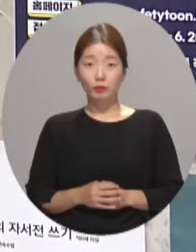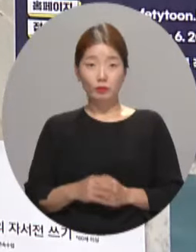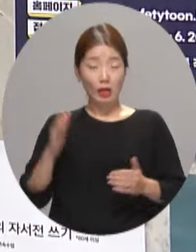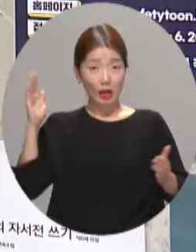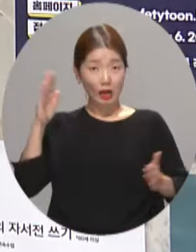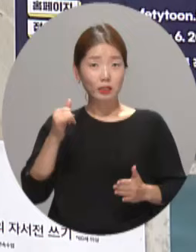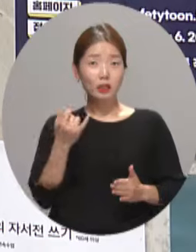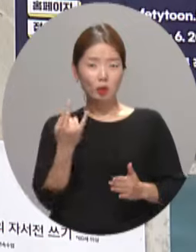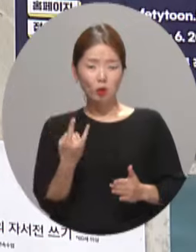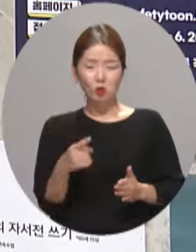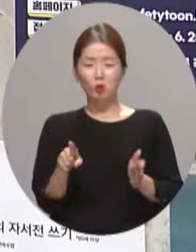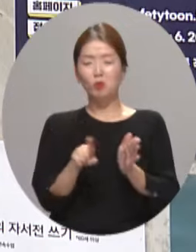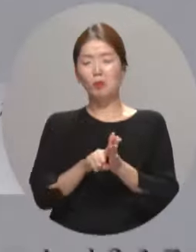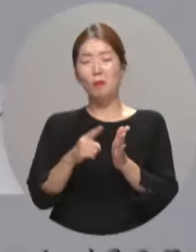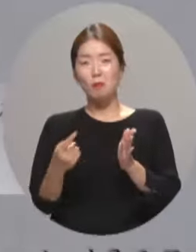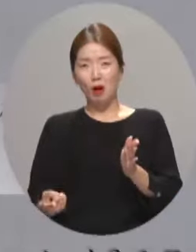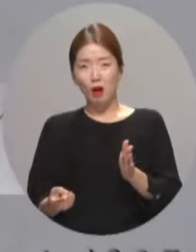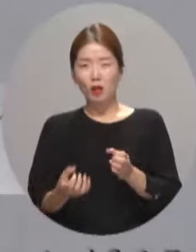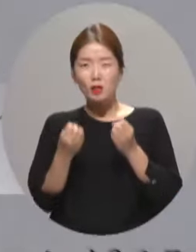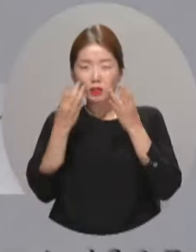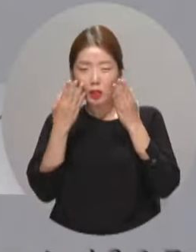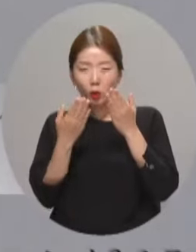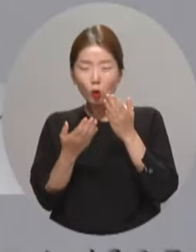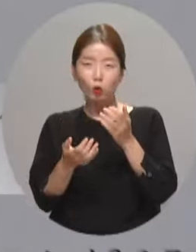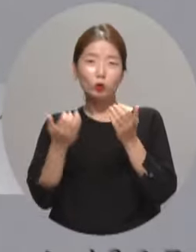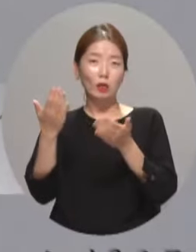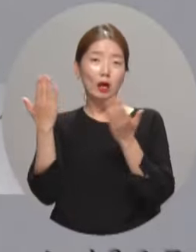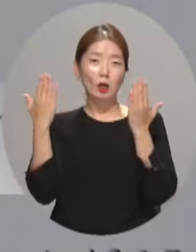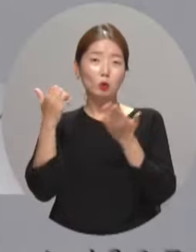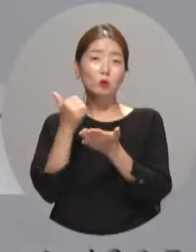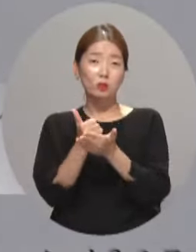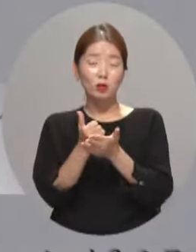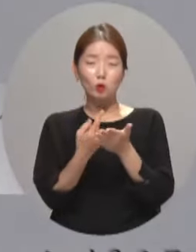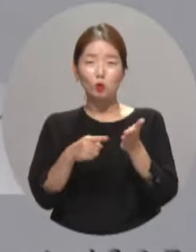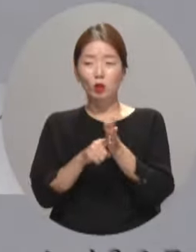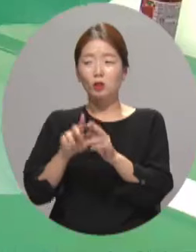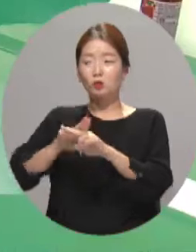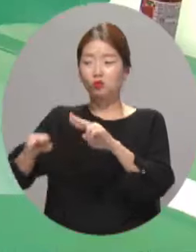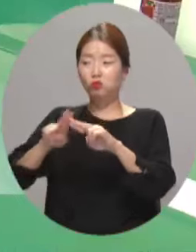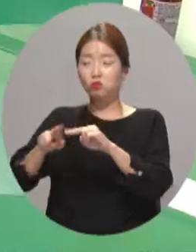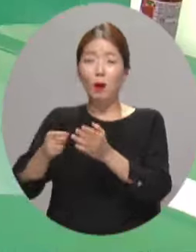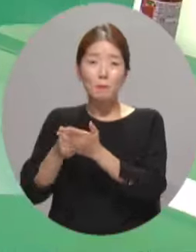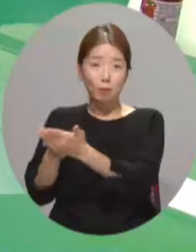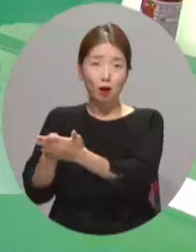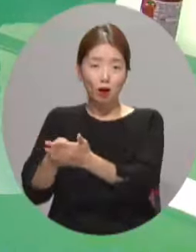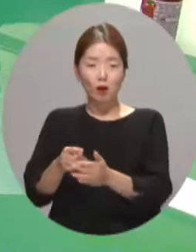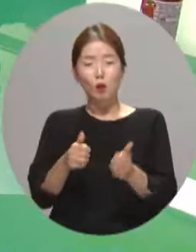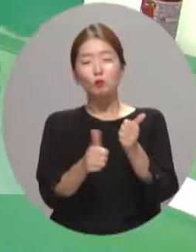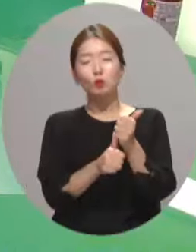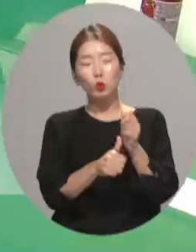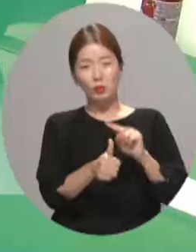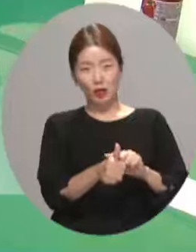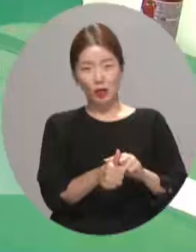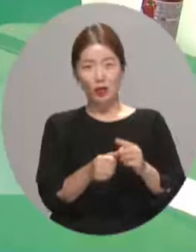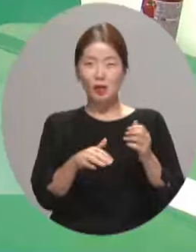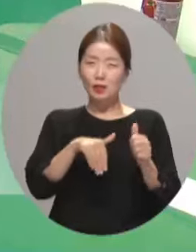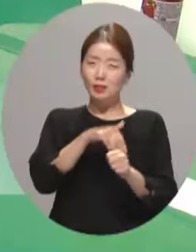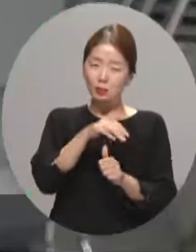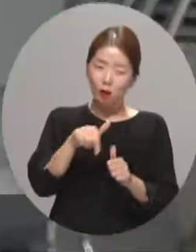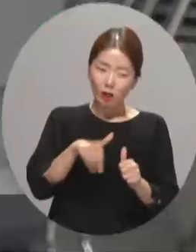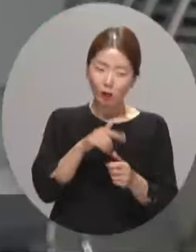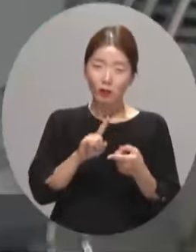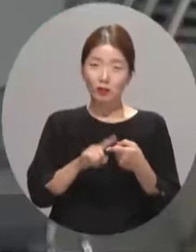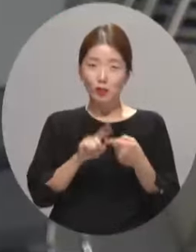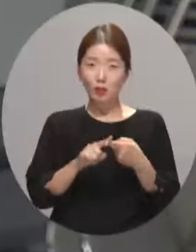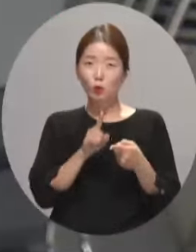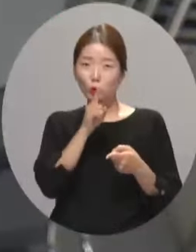학생회 역시 신뢰를 잃었다며 새 총장 임명을 위해 이 총장의 사퇴를 촉구하자 부총장은 우선 대학이 부담하는 총장